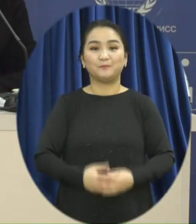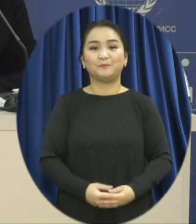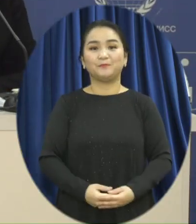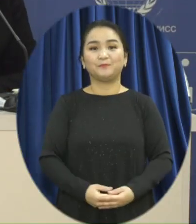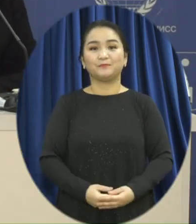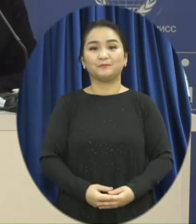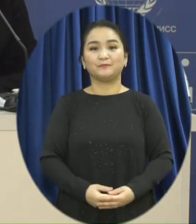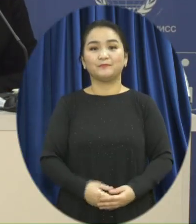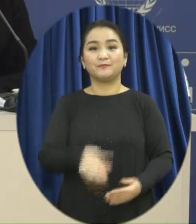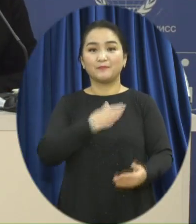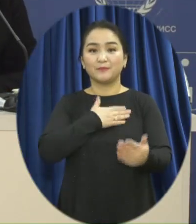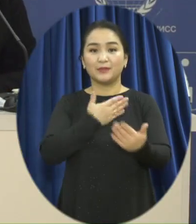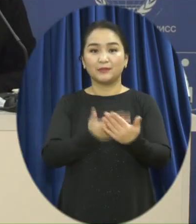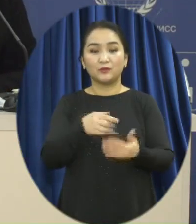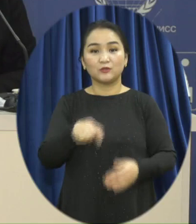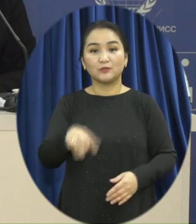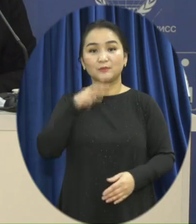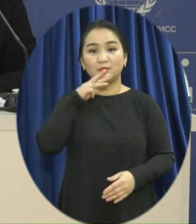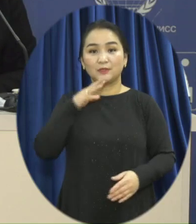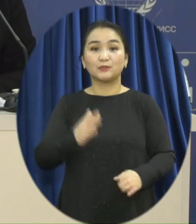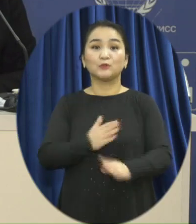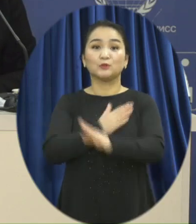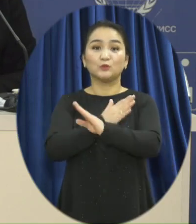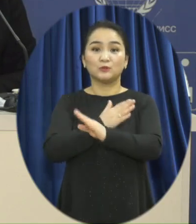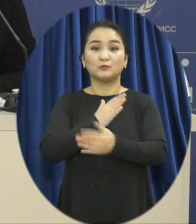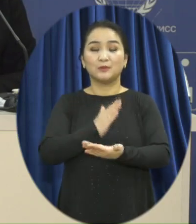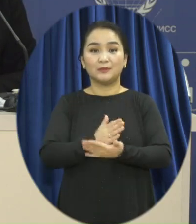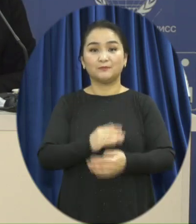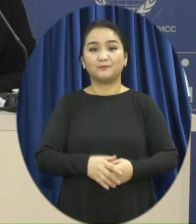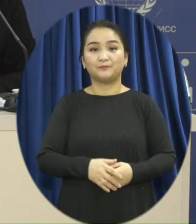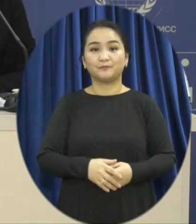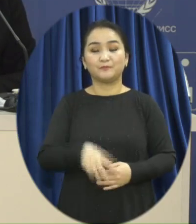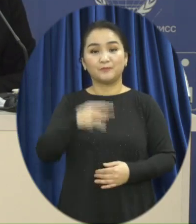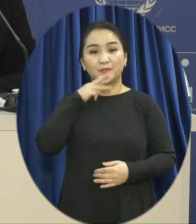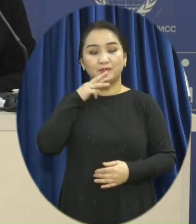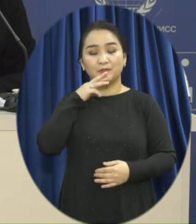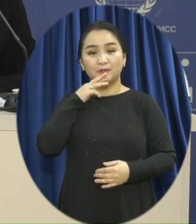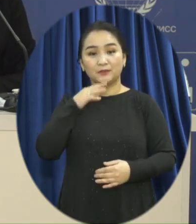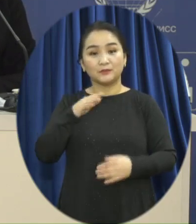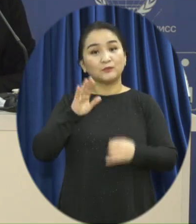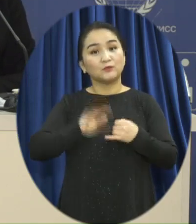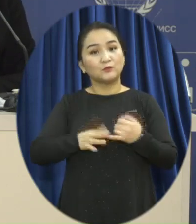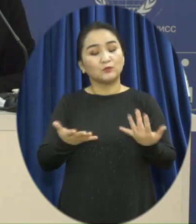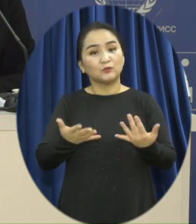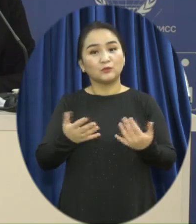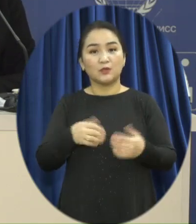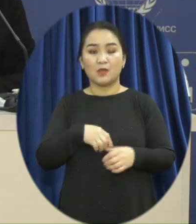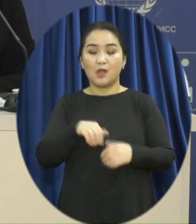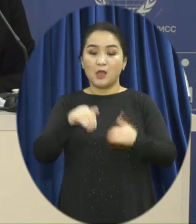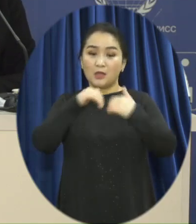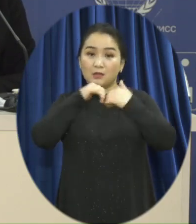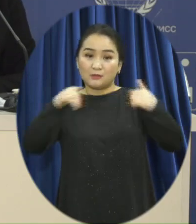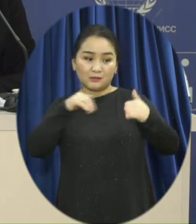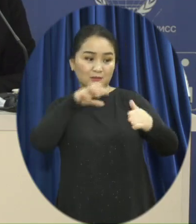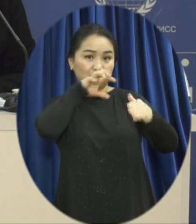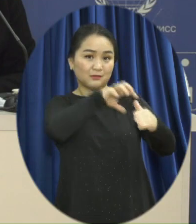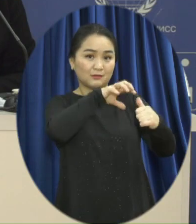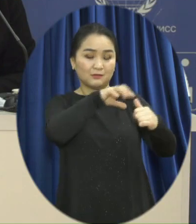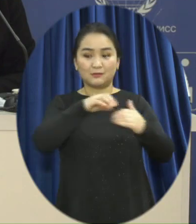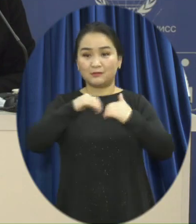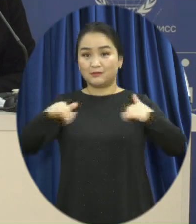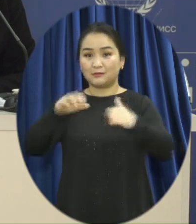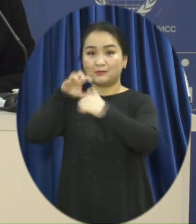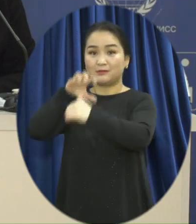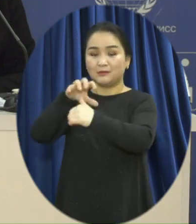За баярлалаа. Тэгээ өнөөдрийн мэдээлэл маань энд хүрээд өндөрлөж байна. Мэдээллийнхаа төгсгөл та бүхэндээ ер нь хамгаалтанд авсан төр хэсэгчлсэн хамгаалтанд авсан